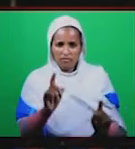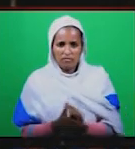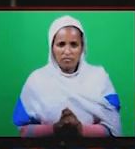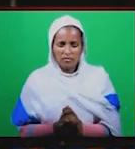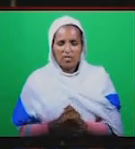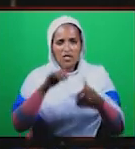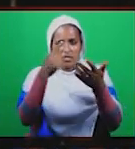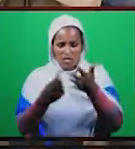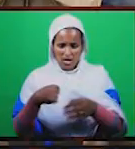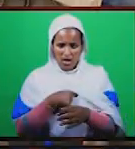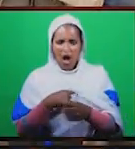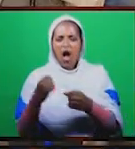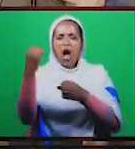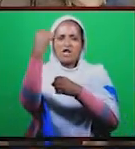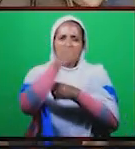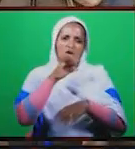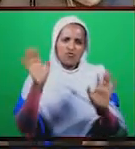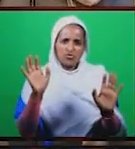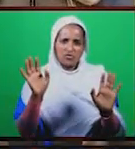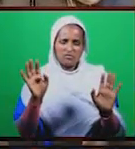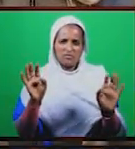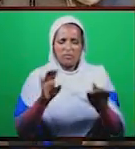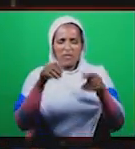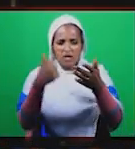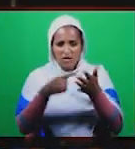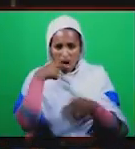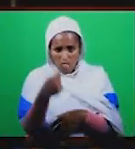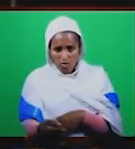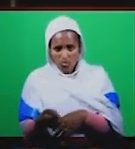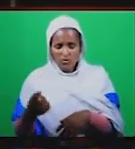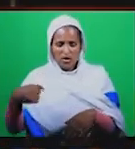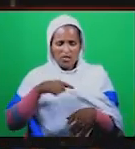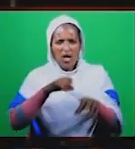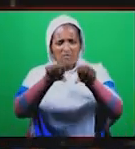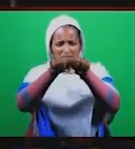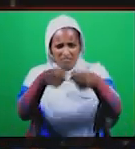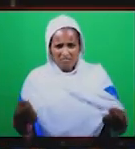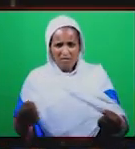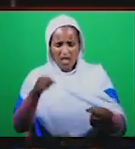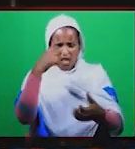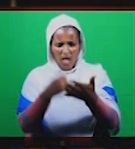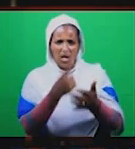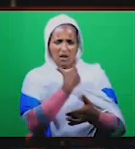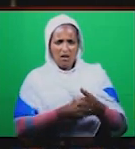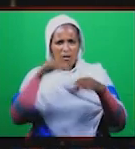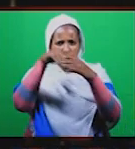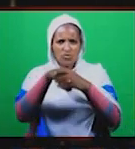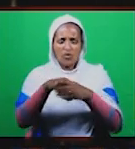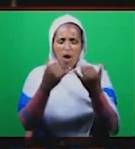ሀሳብ ነው ክርስትና ማለት። ስለዚህ አልተሸነፍም። ስለዚህ እኛ አሸናፊዎች ነን። ይህን